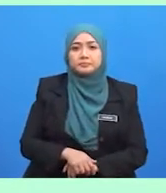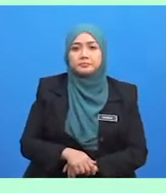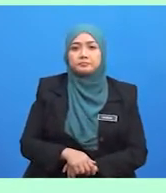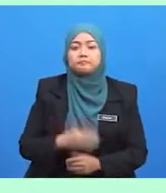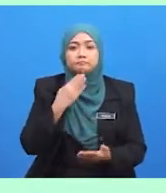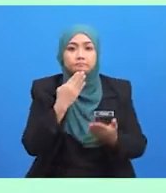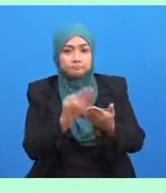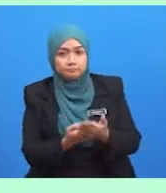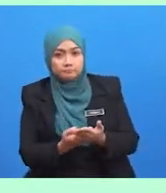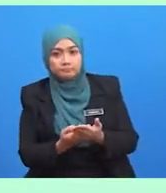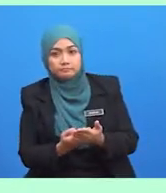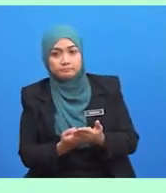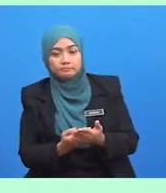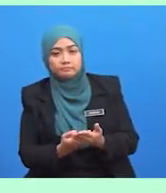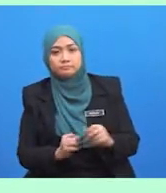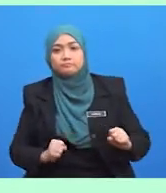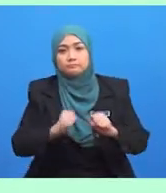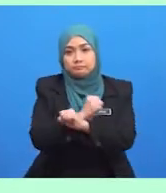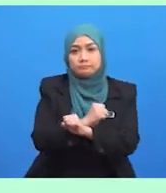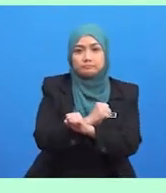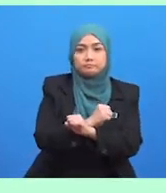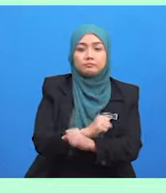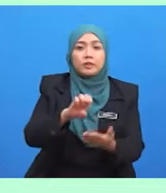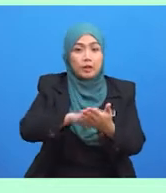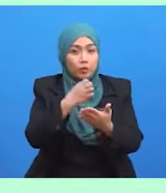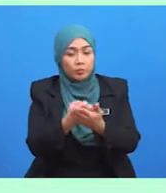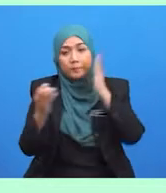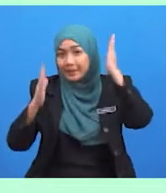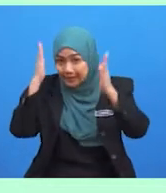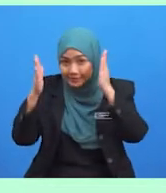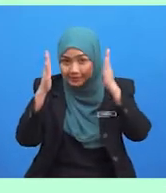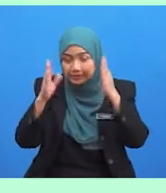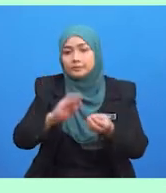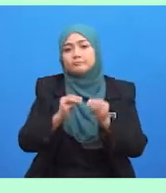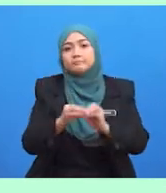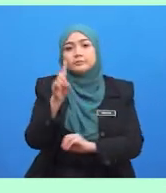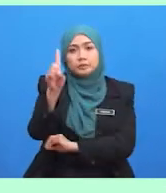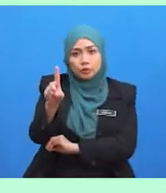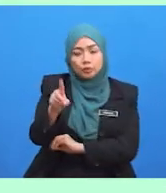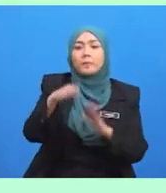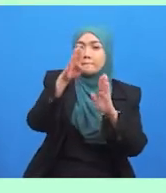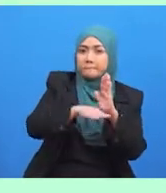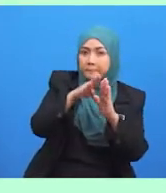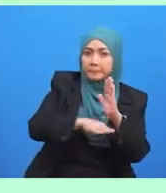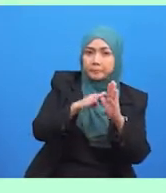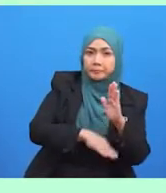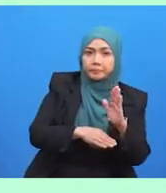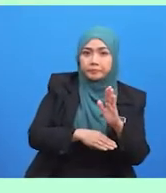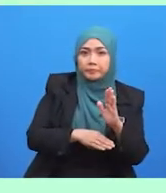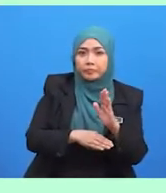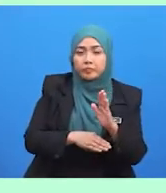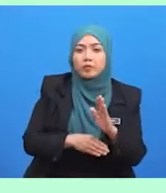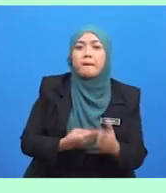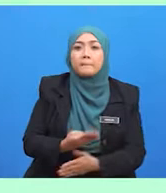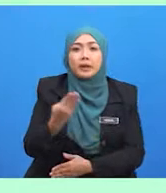Kebaikan sekatan terhadap ekonomi Malaysia ialah, pertama, ia mengurangkan penawaran barang